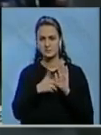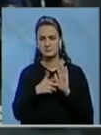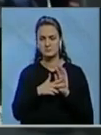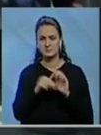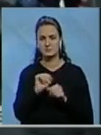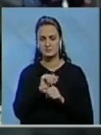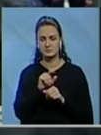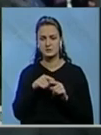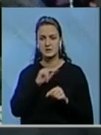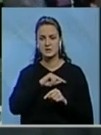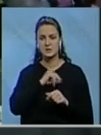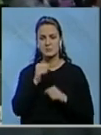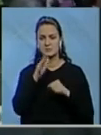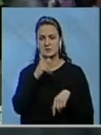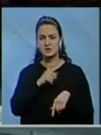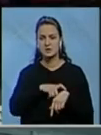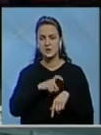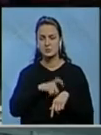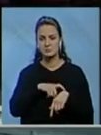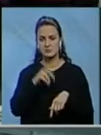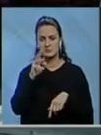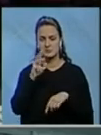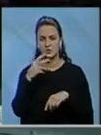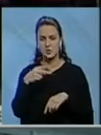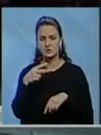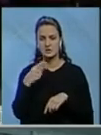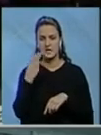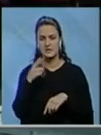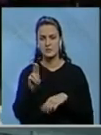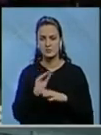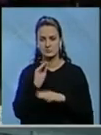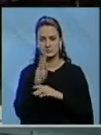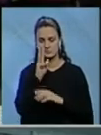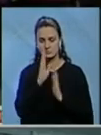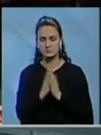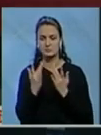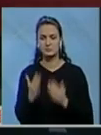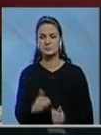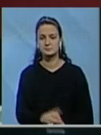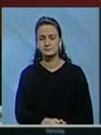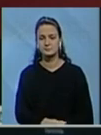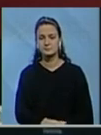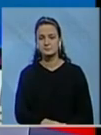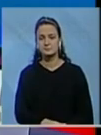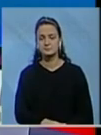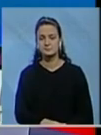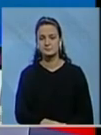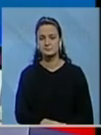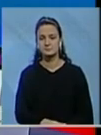პროფკავშირები დასაქმებულთა საათობრივი ანაზღაურების 20 ევრომდე გაზრდას მოითხოვენ.